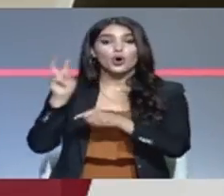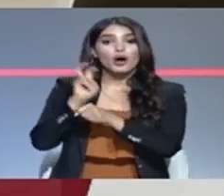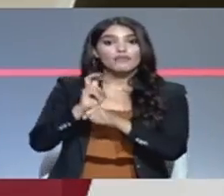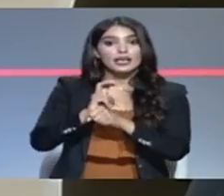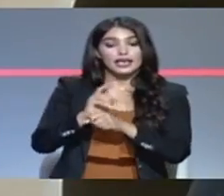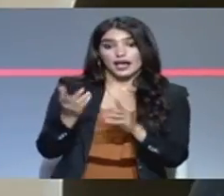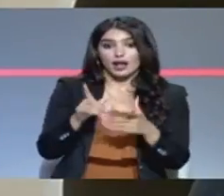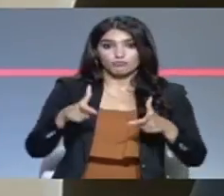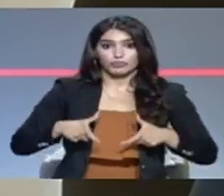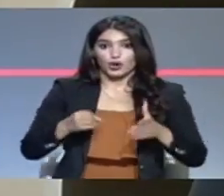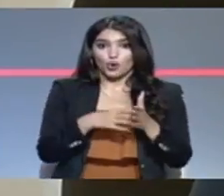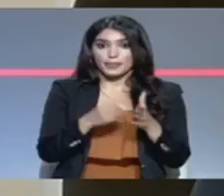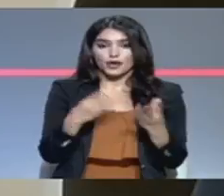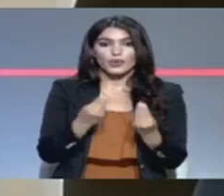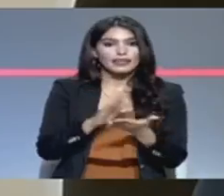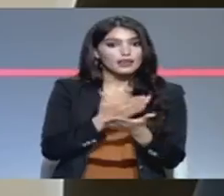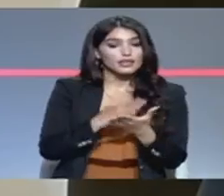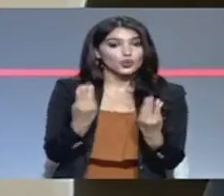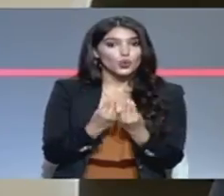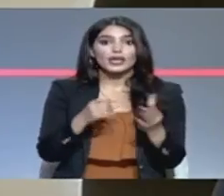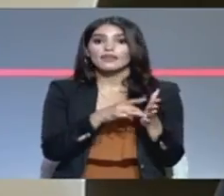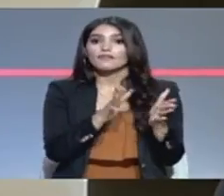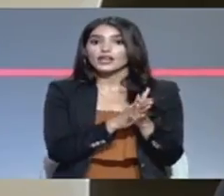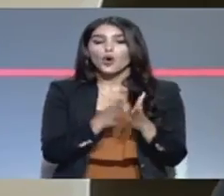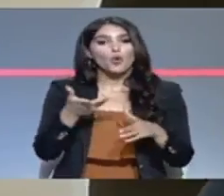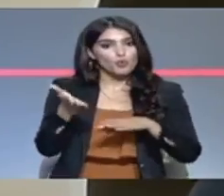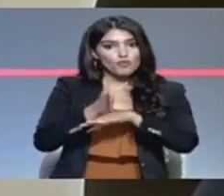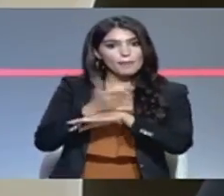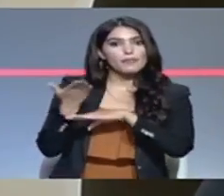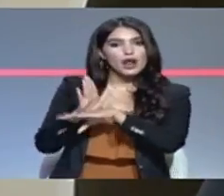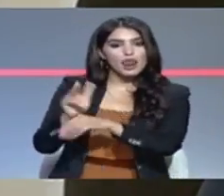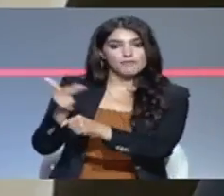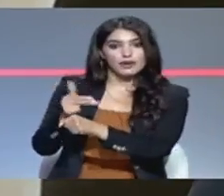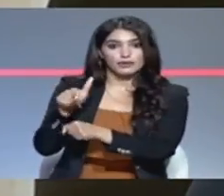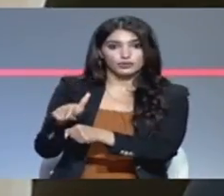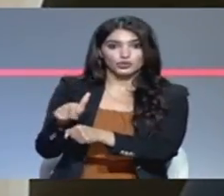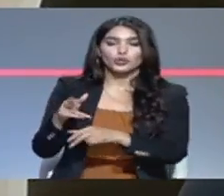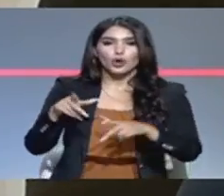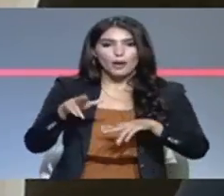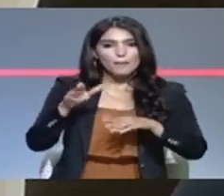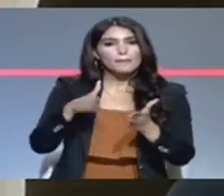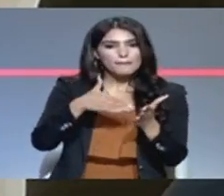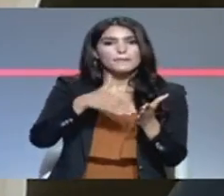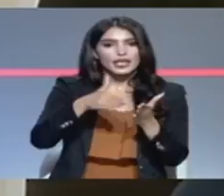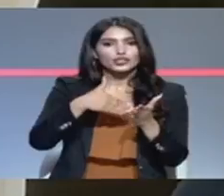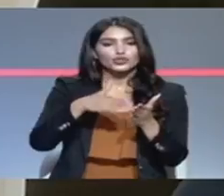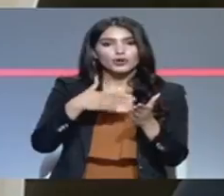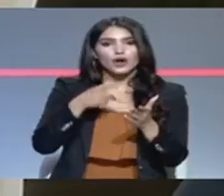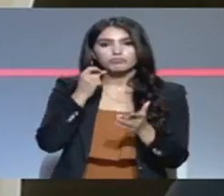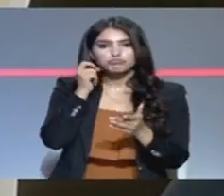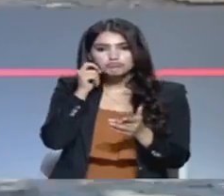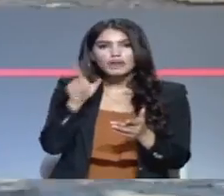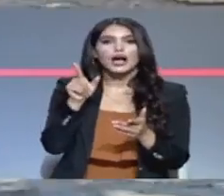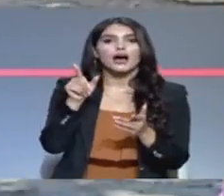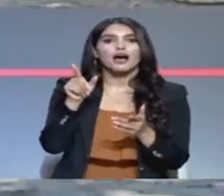صنعت في قرطاج كوبي وكانت معروضة في صلاقطة للعموم من الجص ومن مدهونة باللون أصفر من